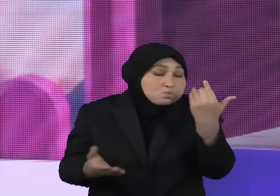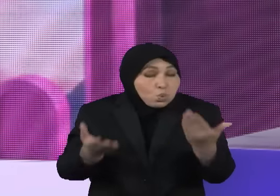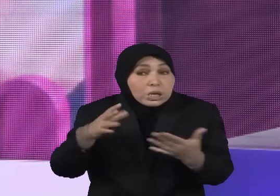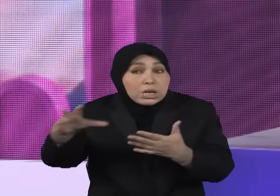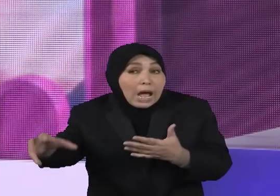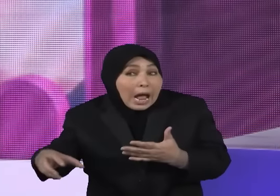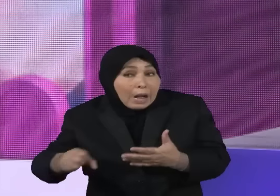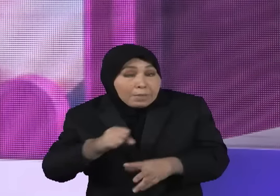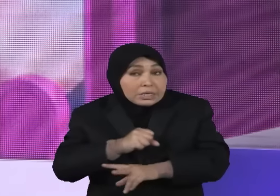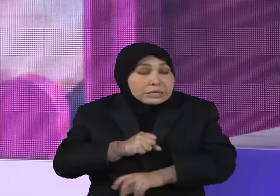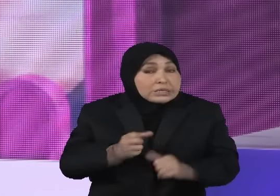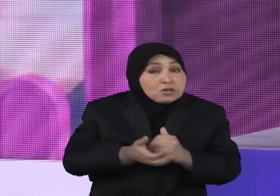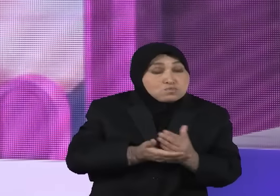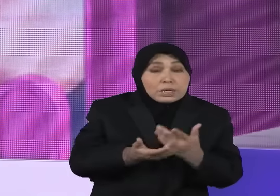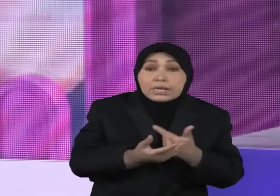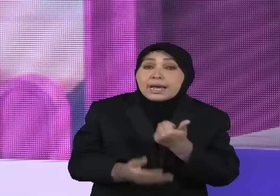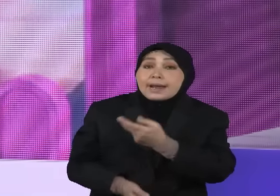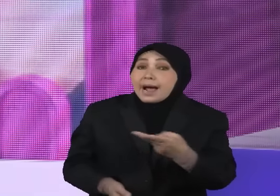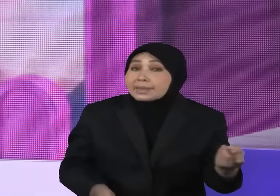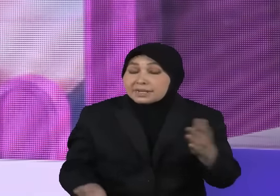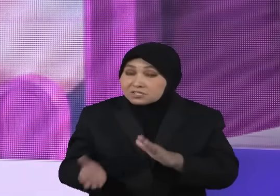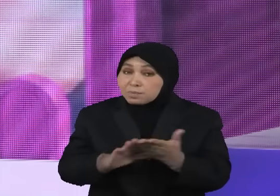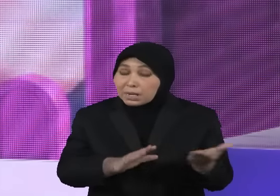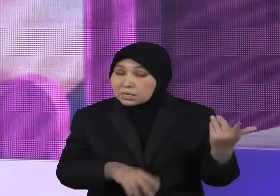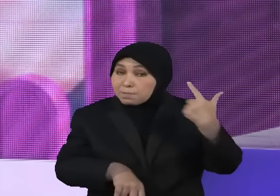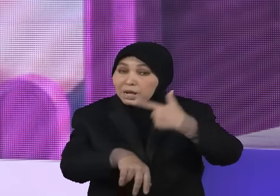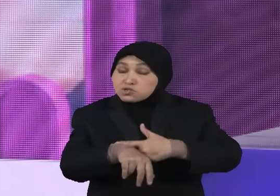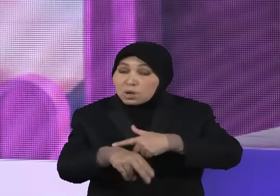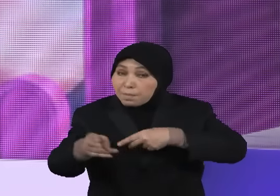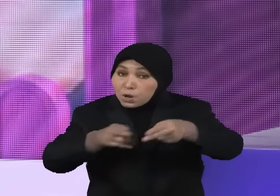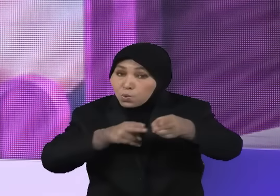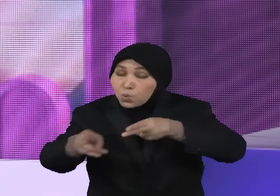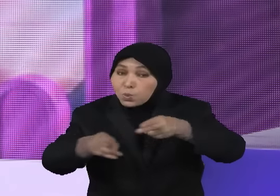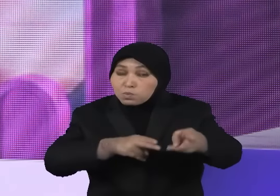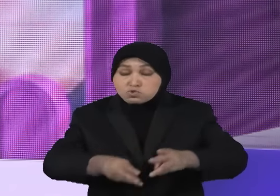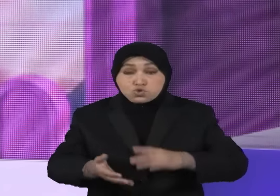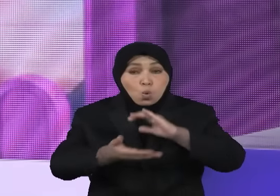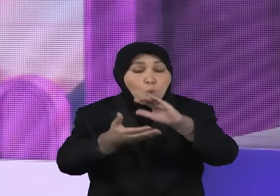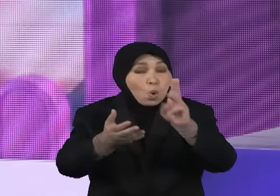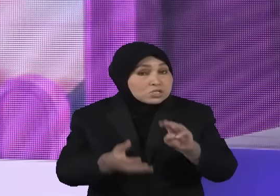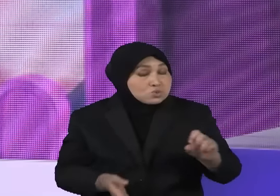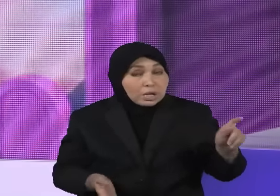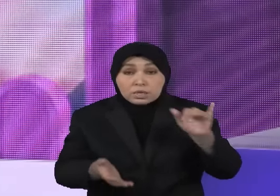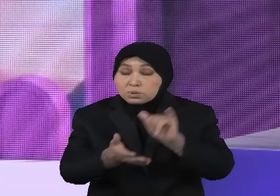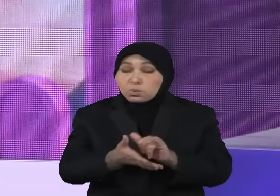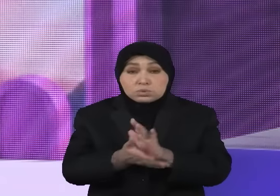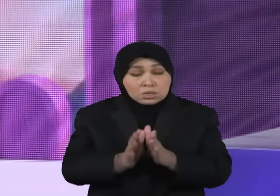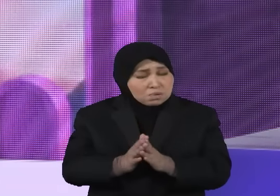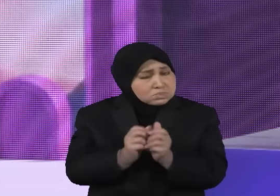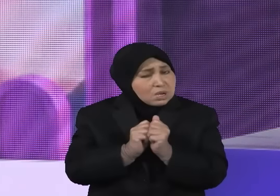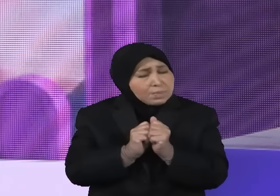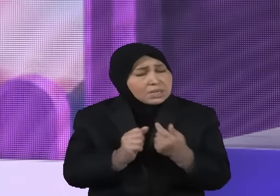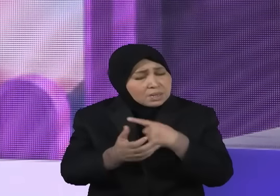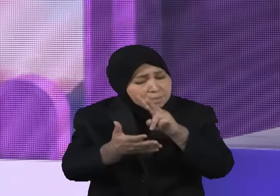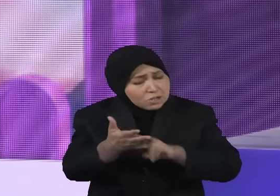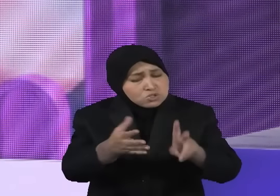mengambil sebahagian daripada harta si mati ketika menguruskan wasiat si mati itu tersebut. Mari sama-sama kita membaca